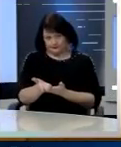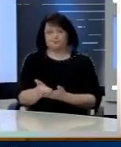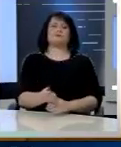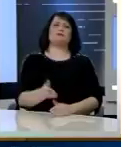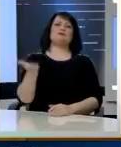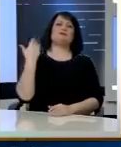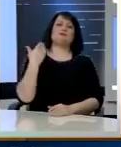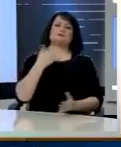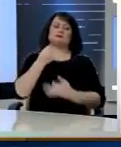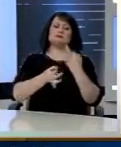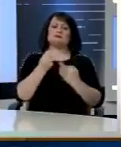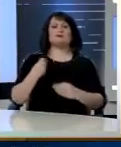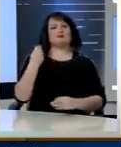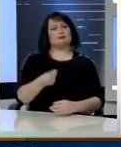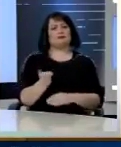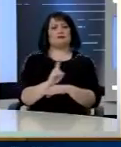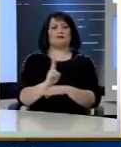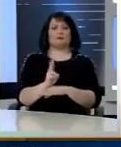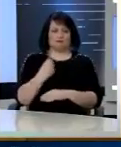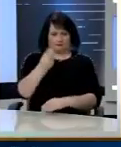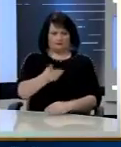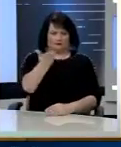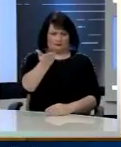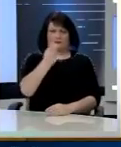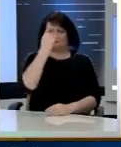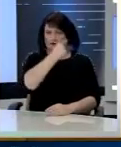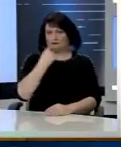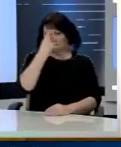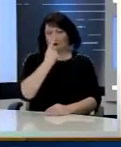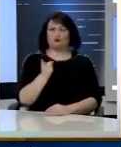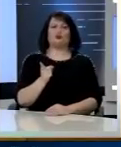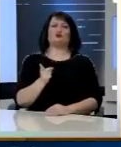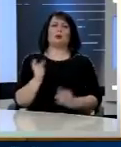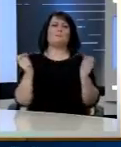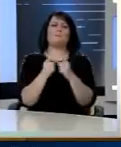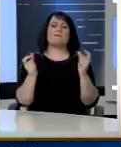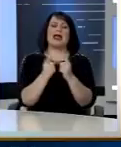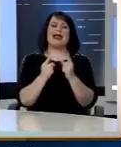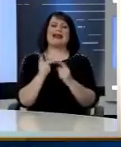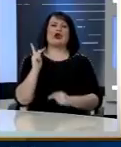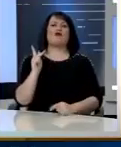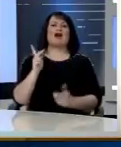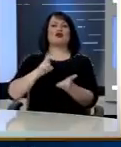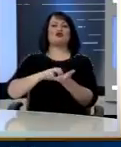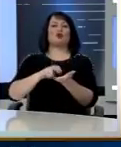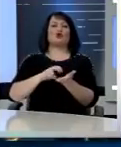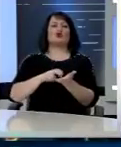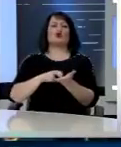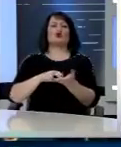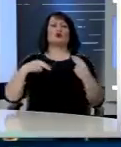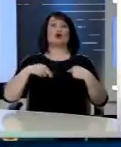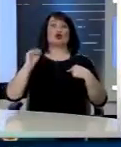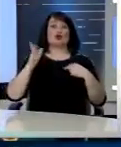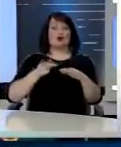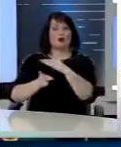πρώτα αναφερόμενα, σας καταθέτω το προσωπικό mail του κυρίου Κλουβάτου που δεν κοινοποιείται στο Υπουργείο